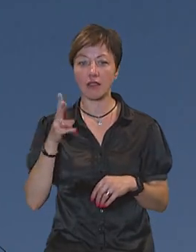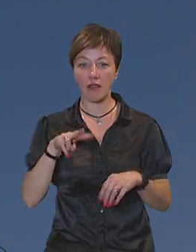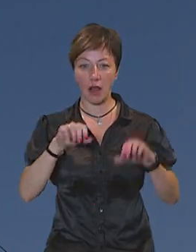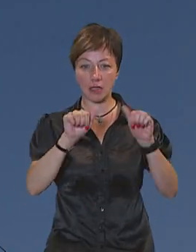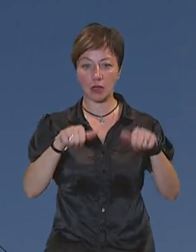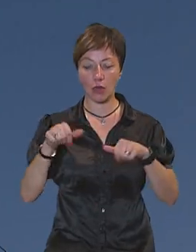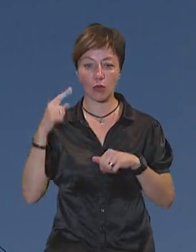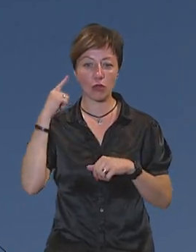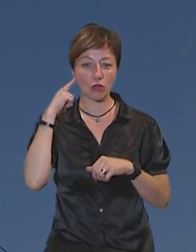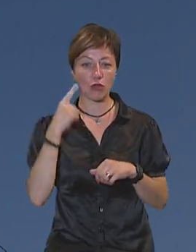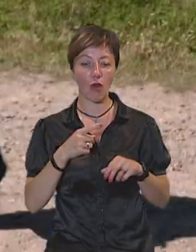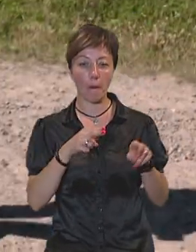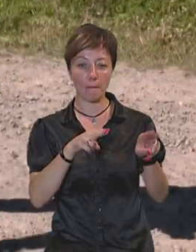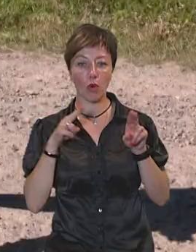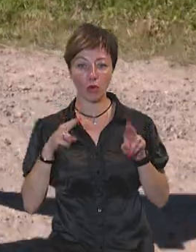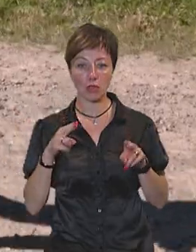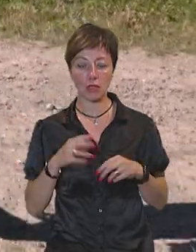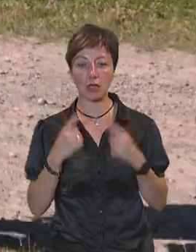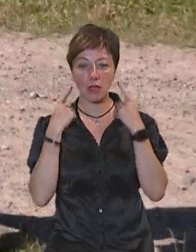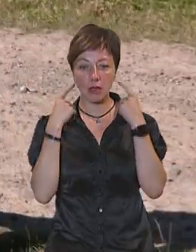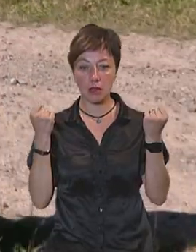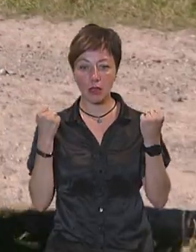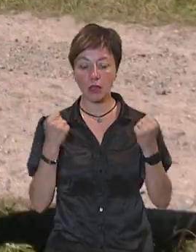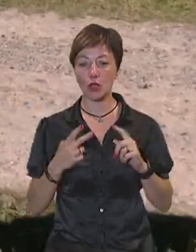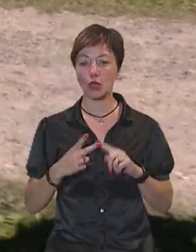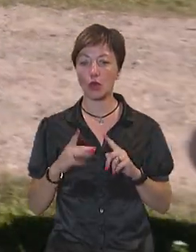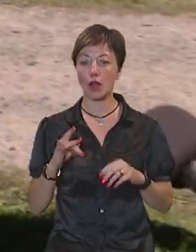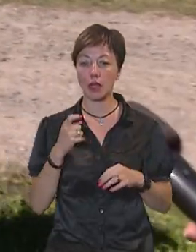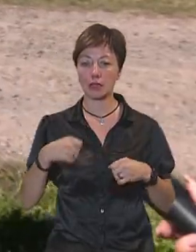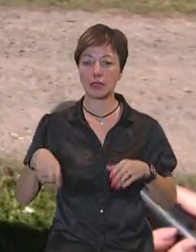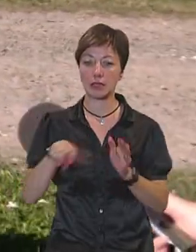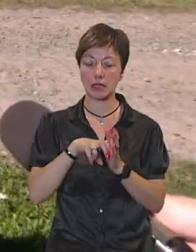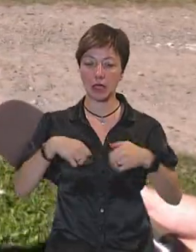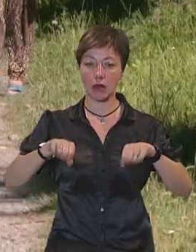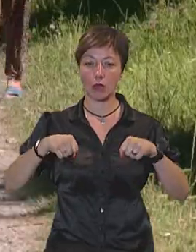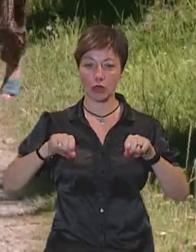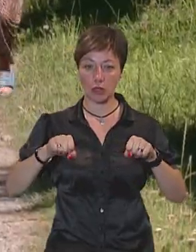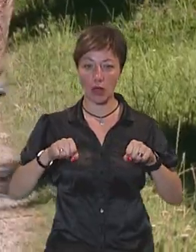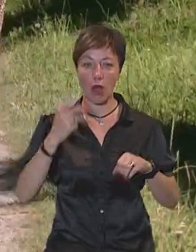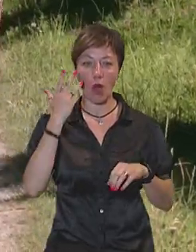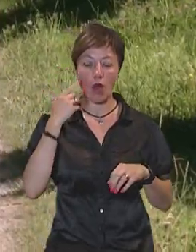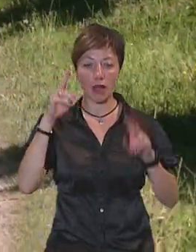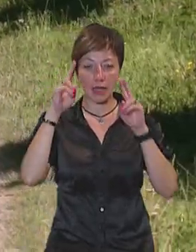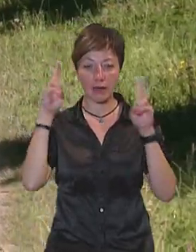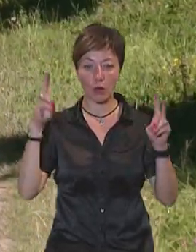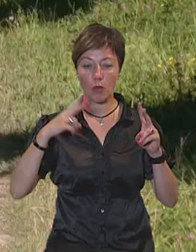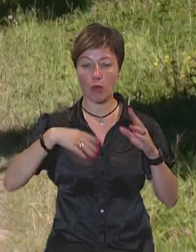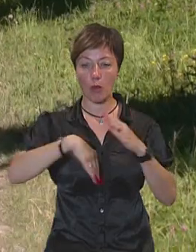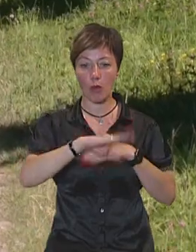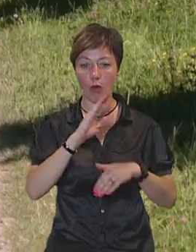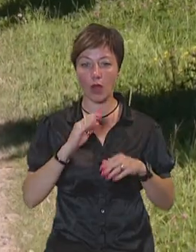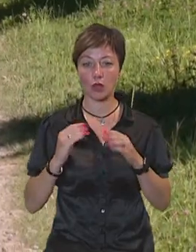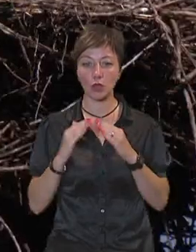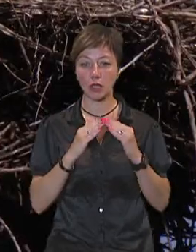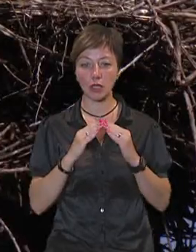і знову почув постріли. Було чути, як другий раз вони сіли на мотоцикл, зарив мотоцикл. Коли невідомі поїхали, із